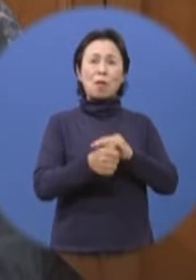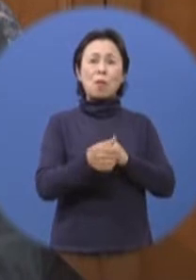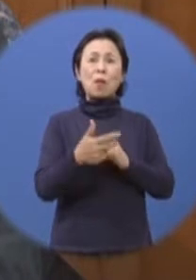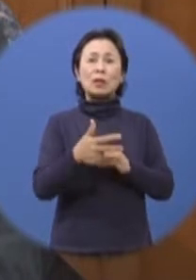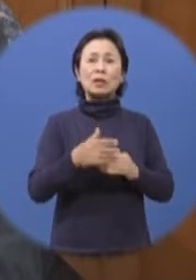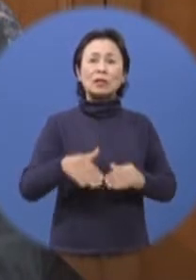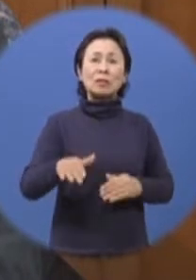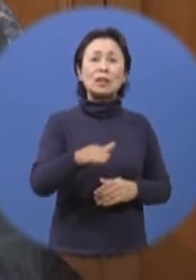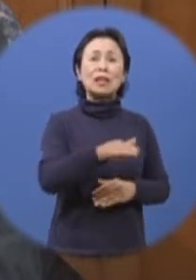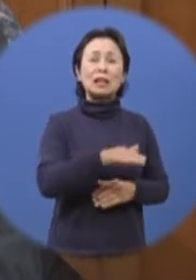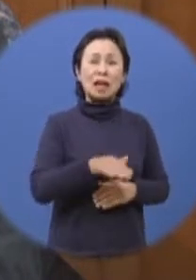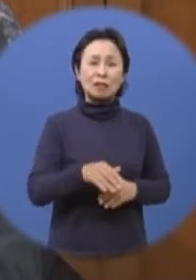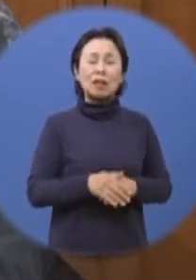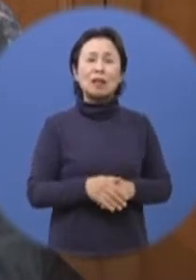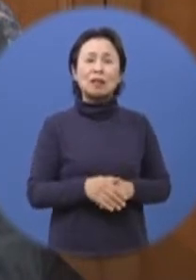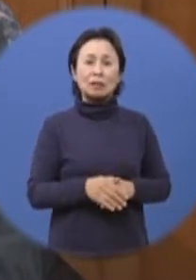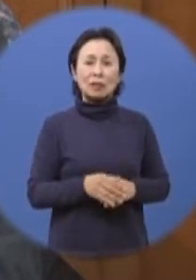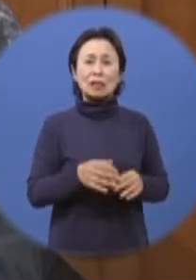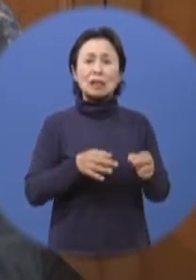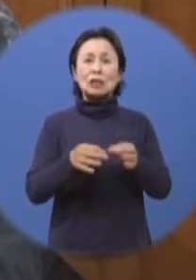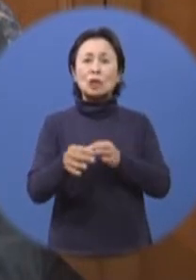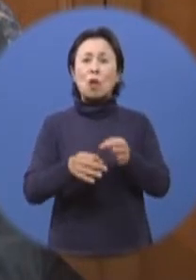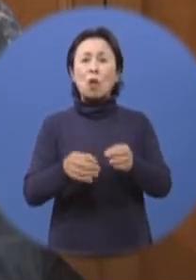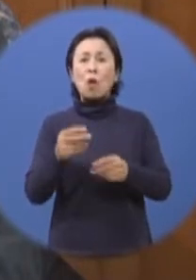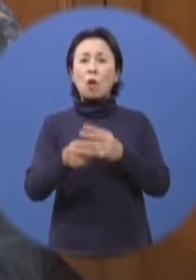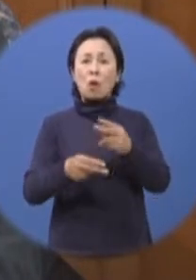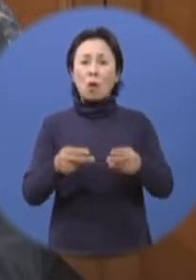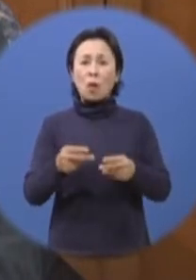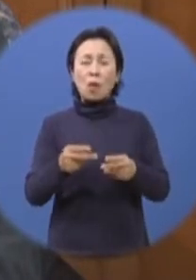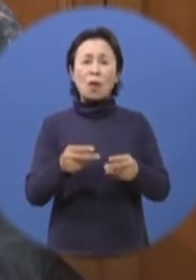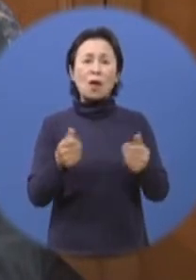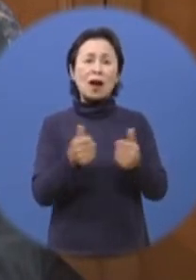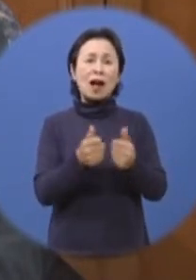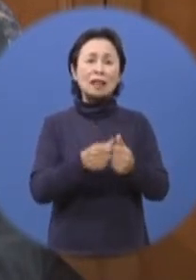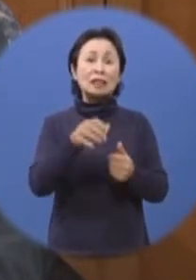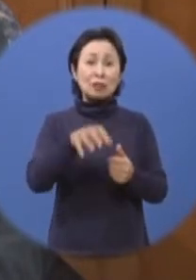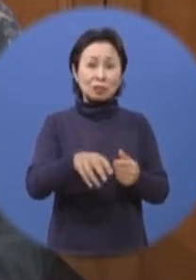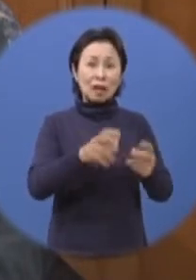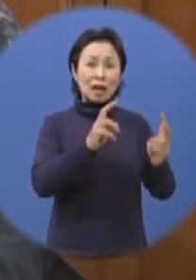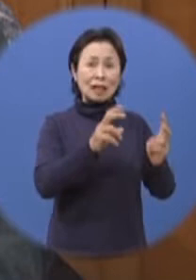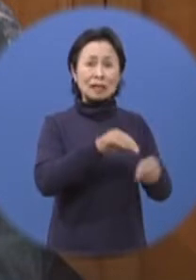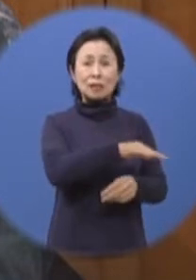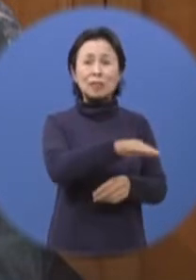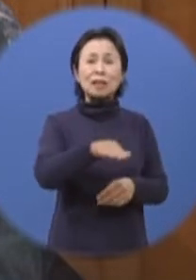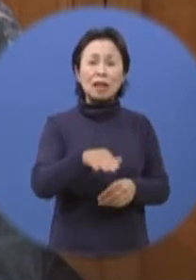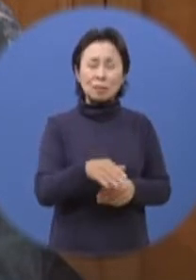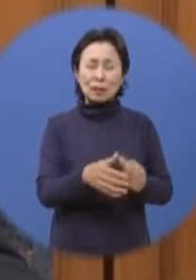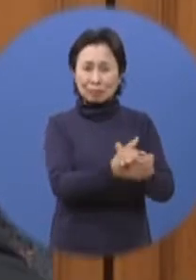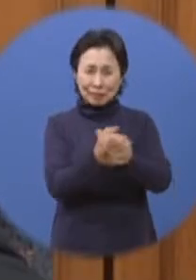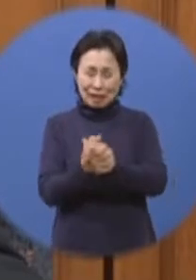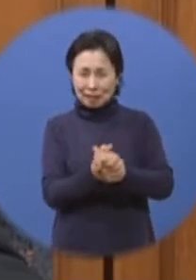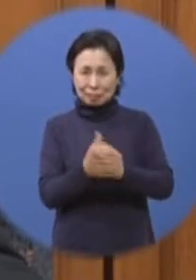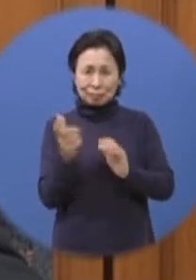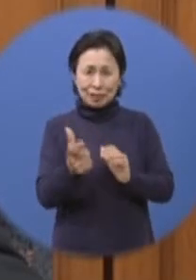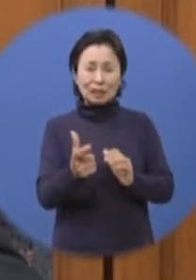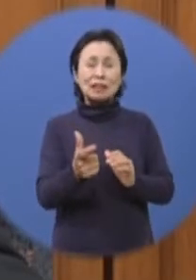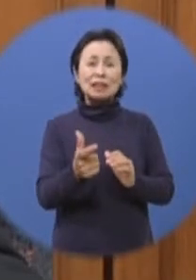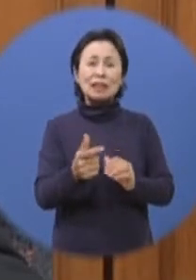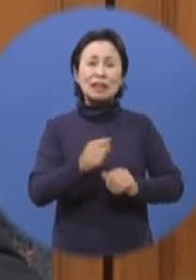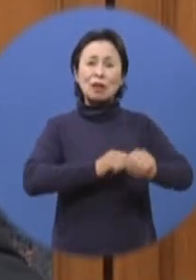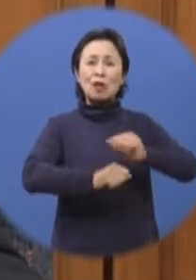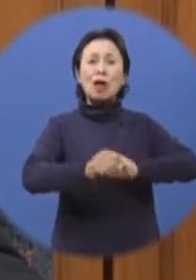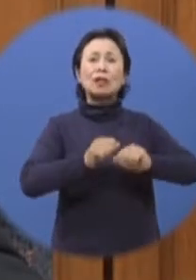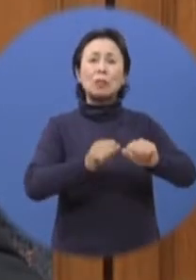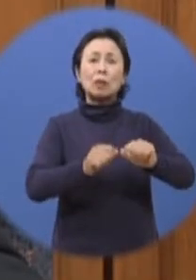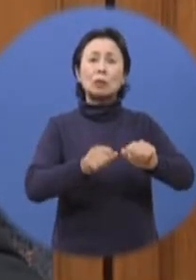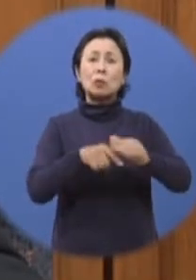あの商工会議所実業界の方々ってのはみんな完結してねいろんなことをされるわけですがここにはやっぱりをした